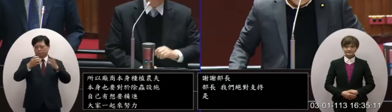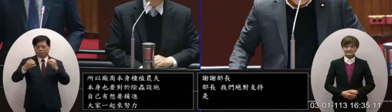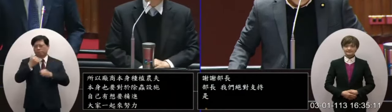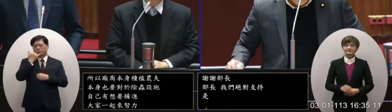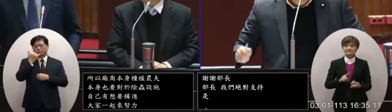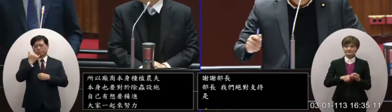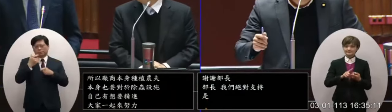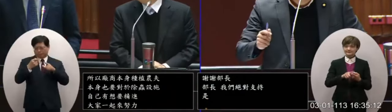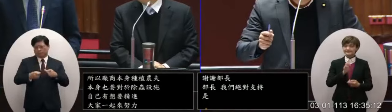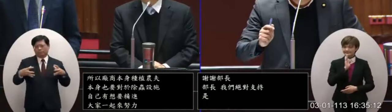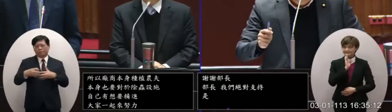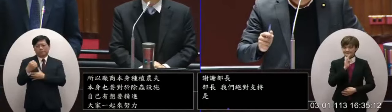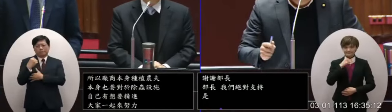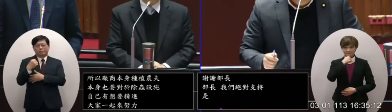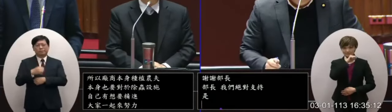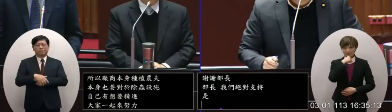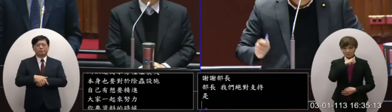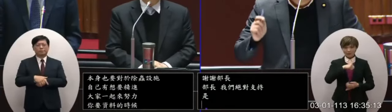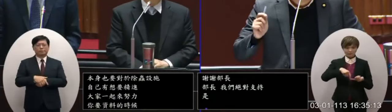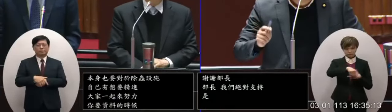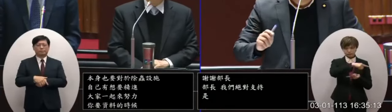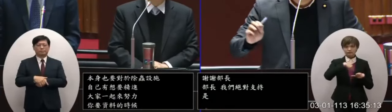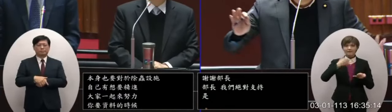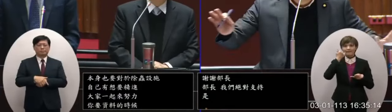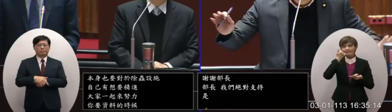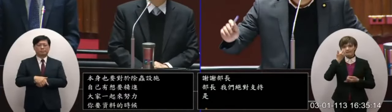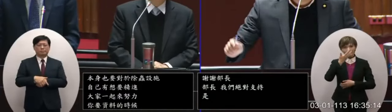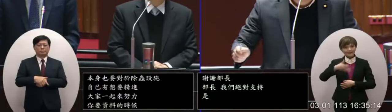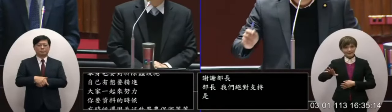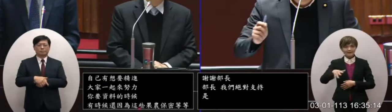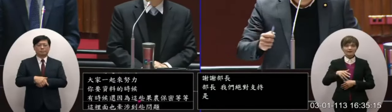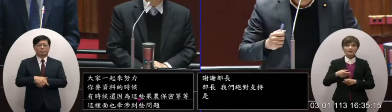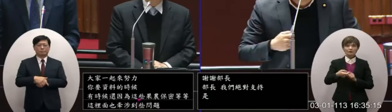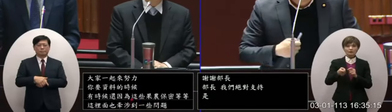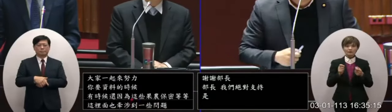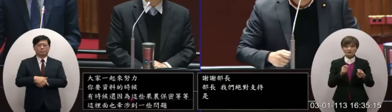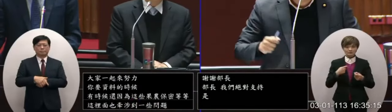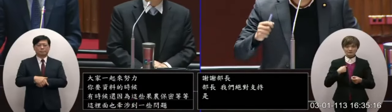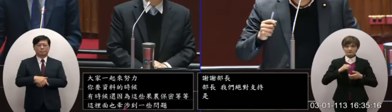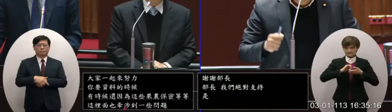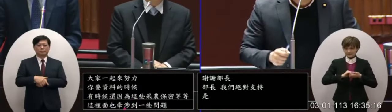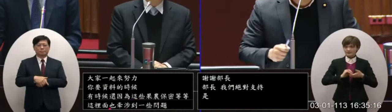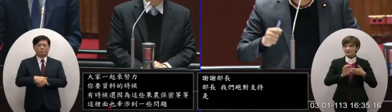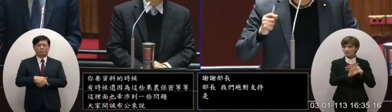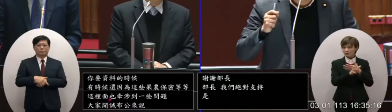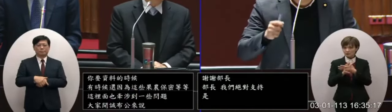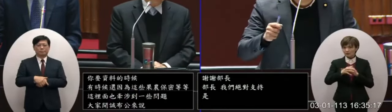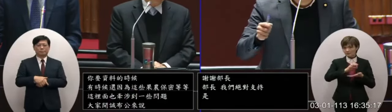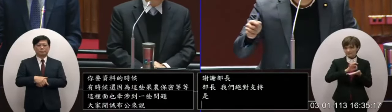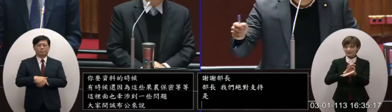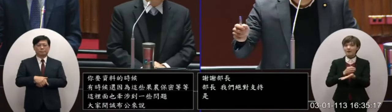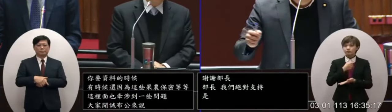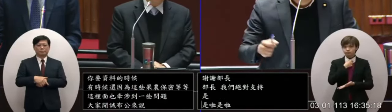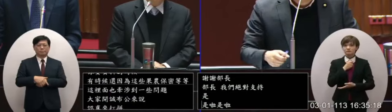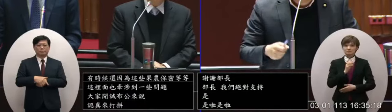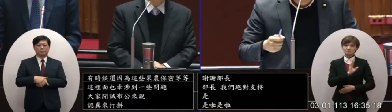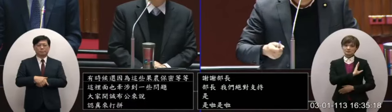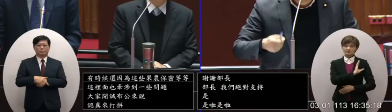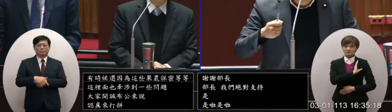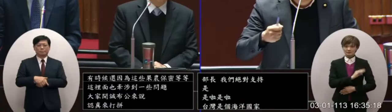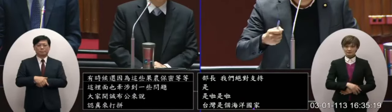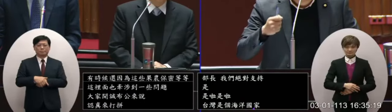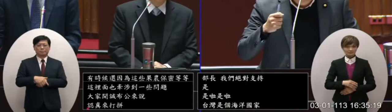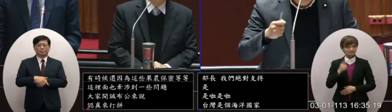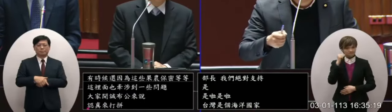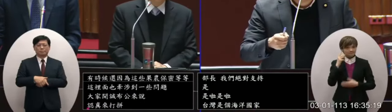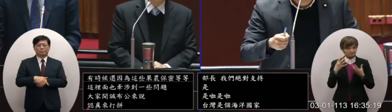是啊，是啊， 怕表。 台湾是一个海洋的国家，它一定要向外去发展，这个大家都共识，所以要对外发展，自己的品